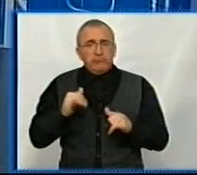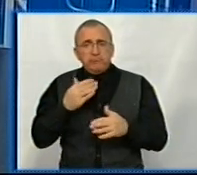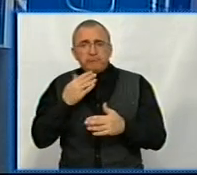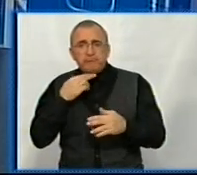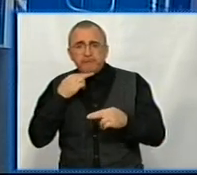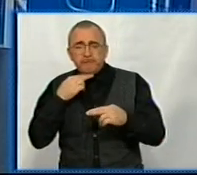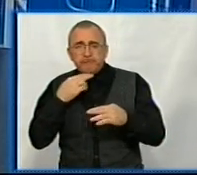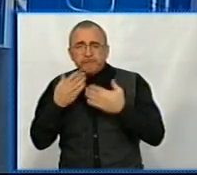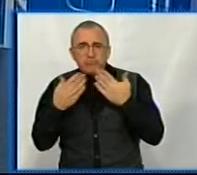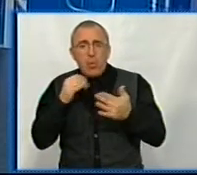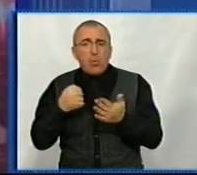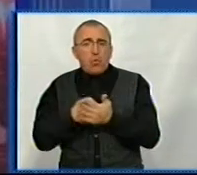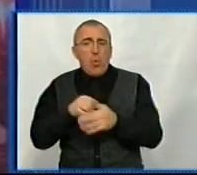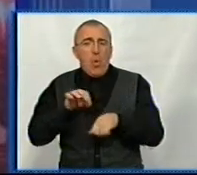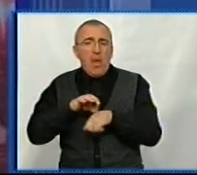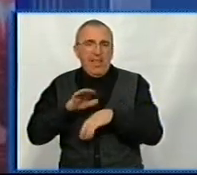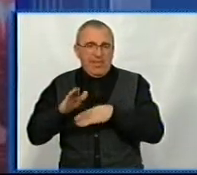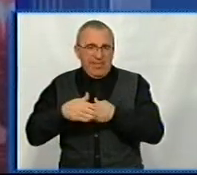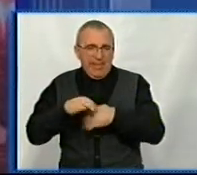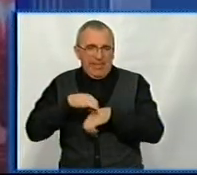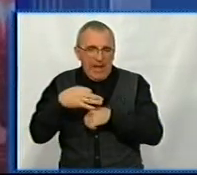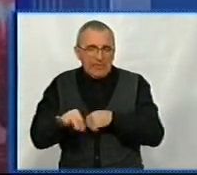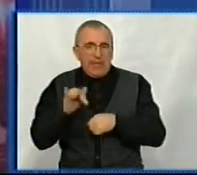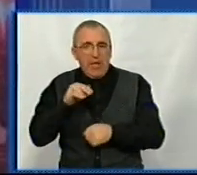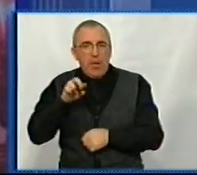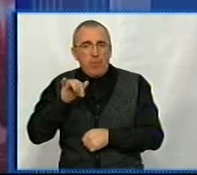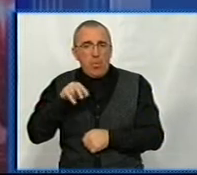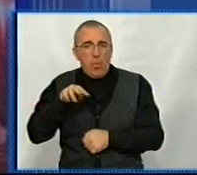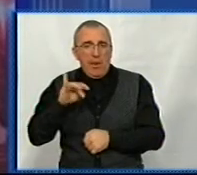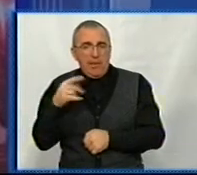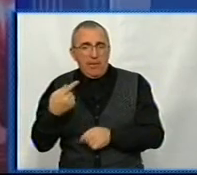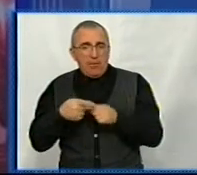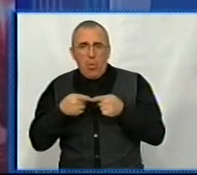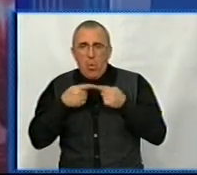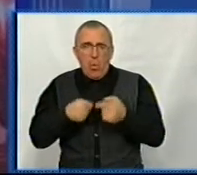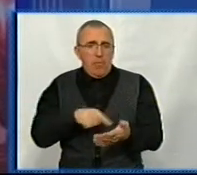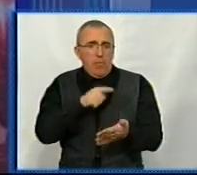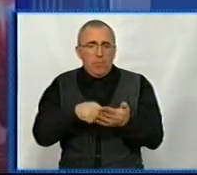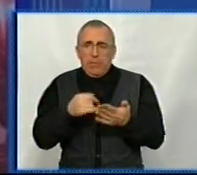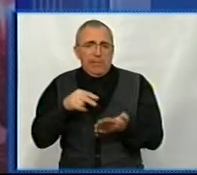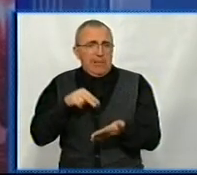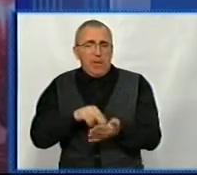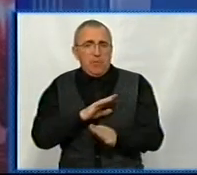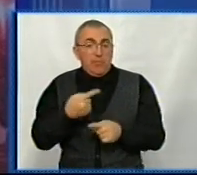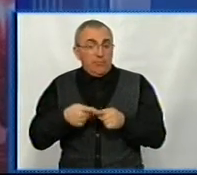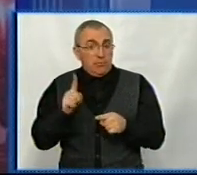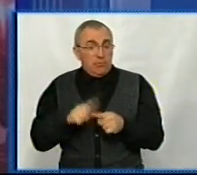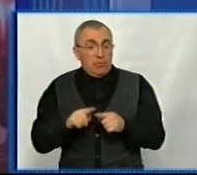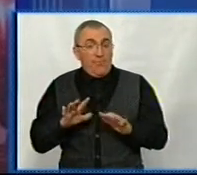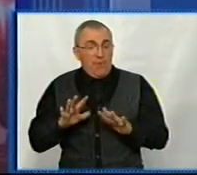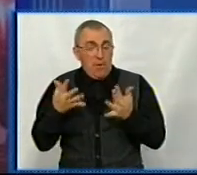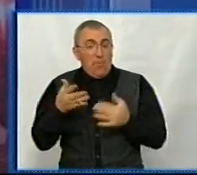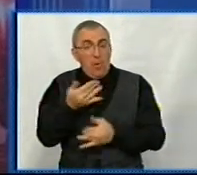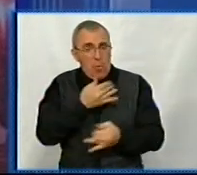до насилля? І щодо булінгу це теж. Тобто в нашому дитинстві гостро питання булінгу не стояло. В цьому випадку